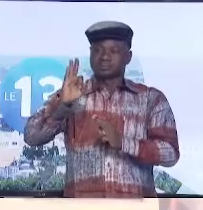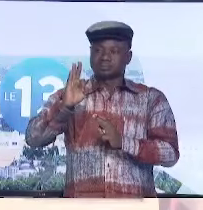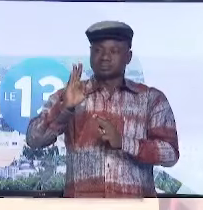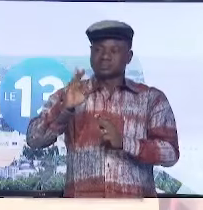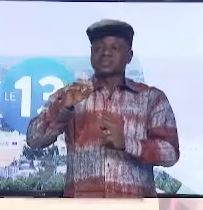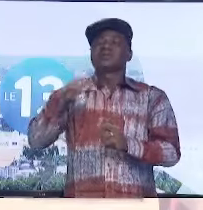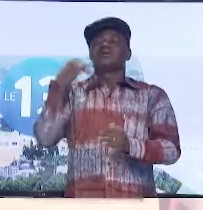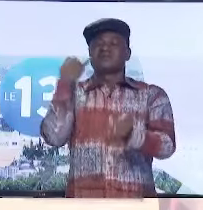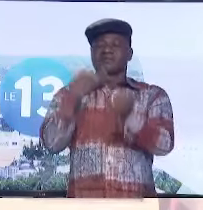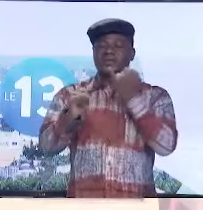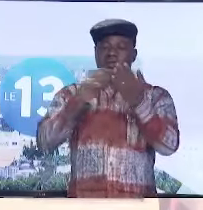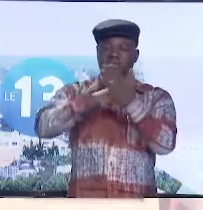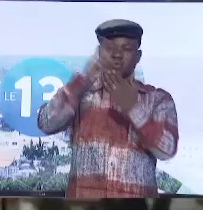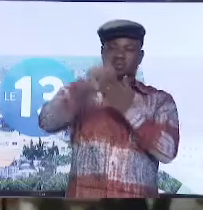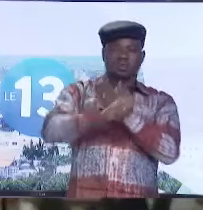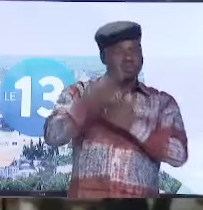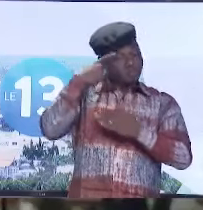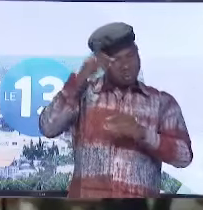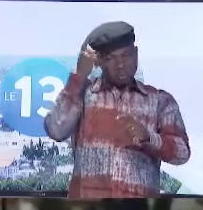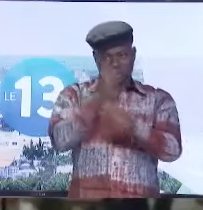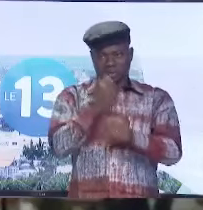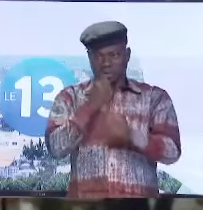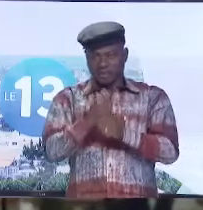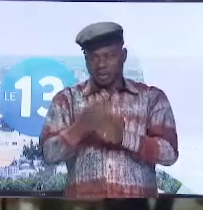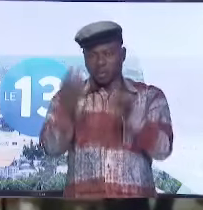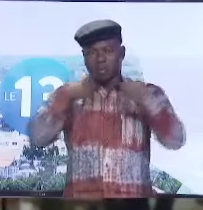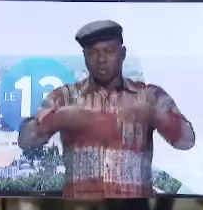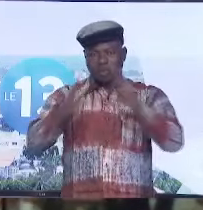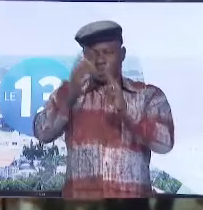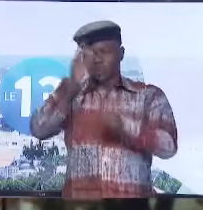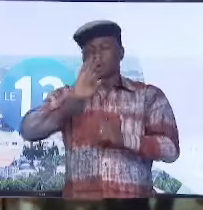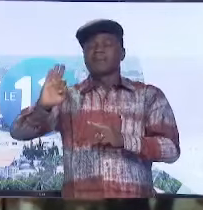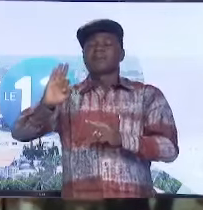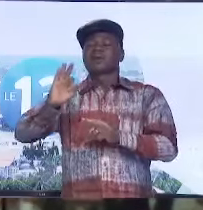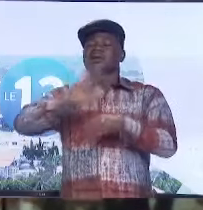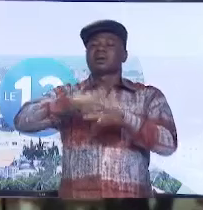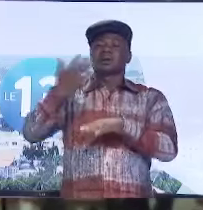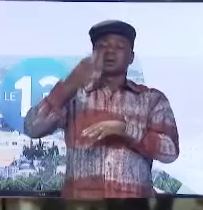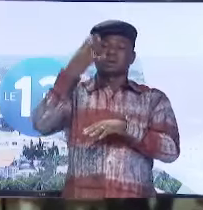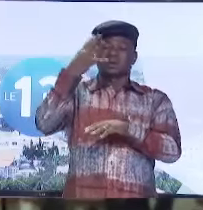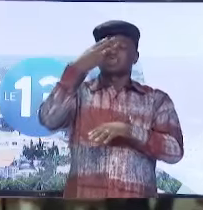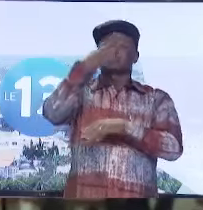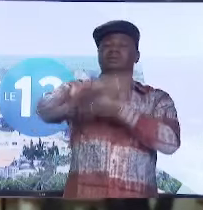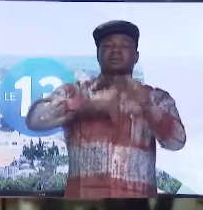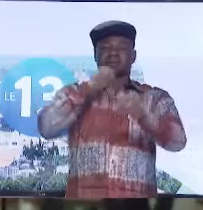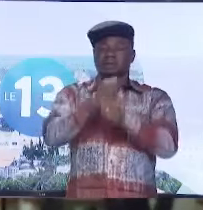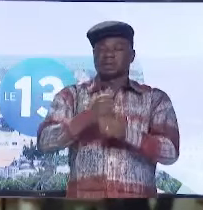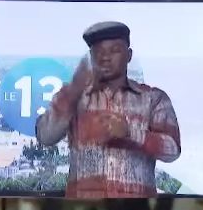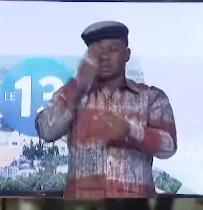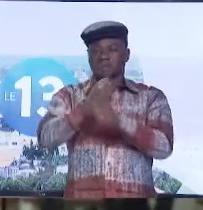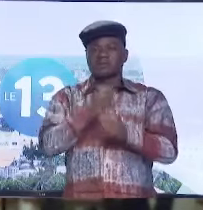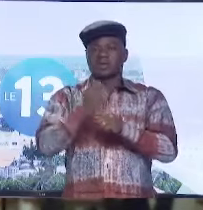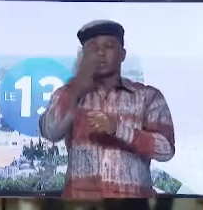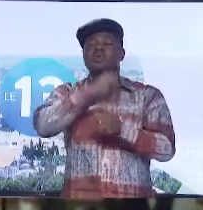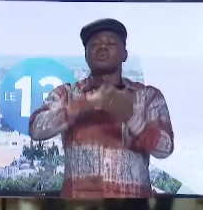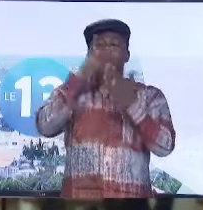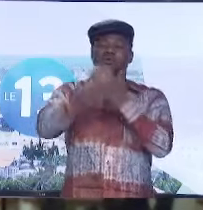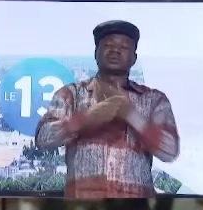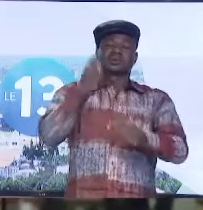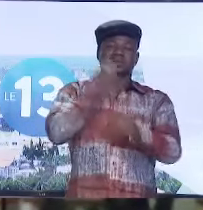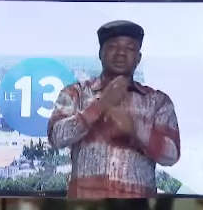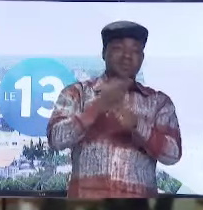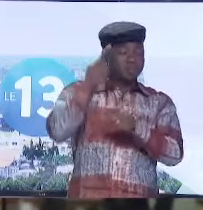Fin du projet Pro Emploi au Burkina. Après 4 ans de mise en œuvre, le projet de l'emploi pour les jeunes en milieu rural est à son